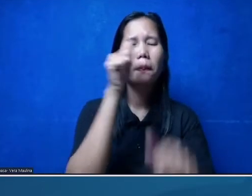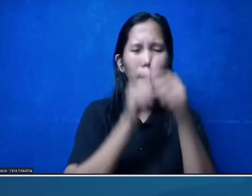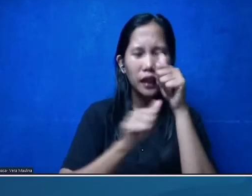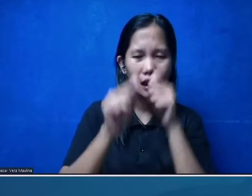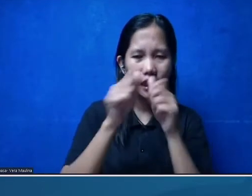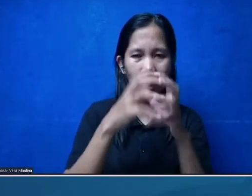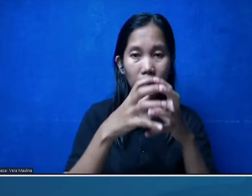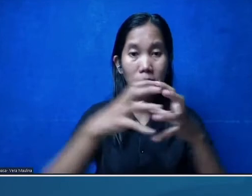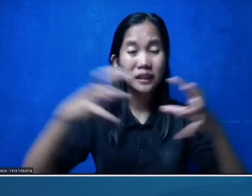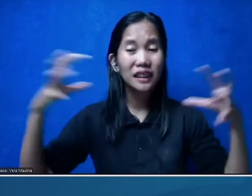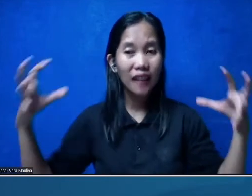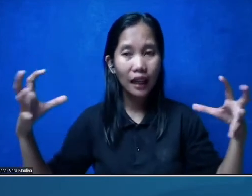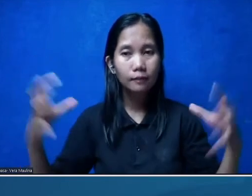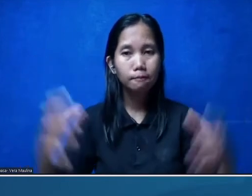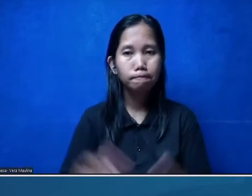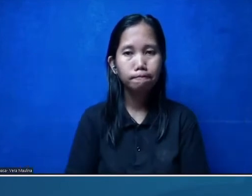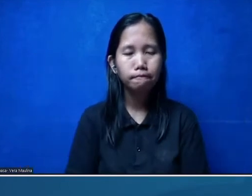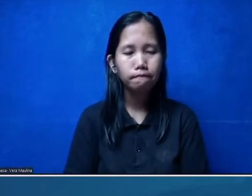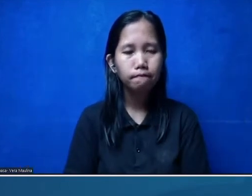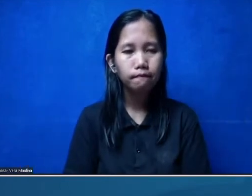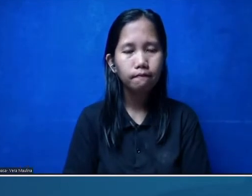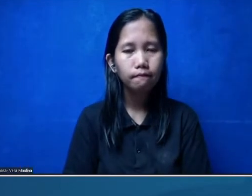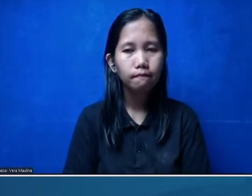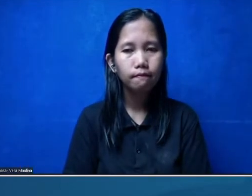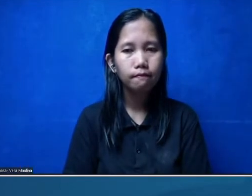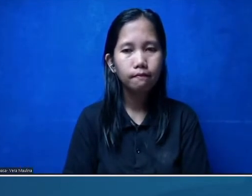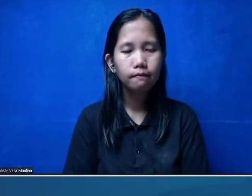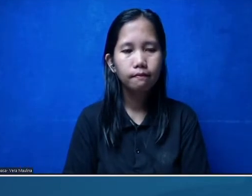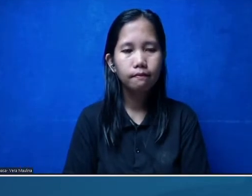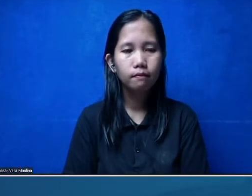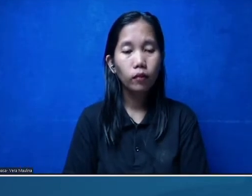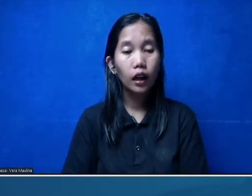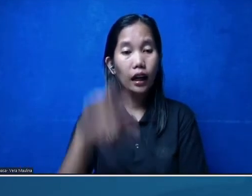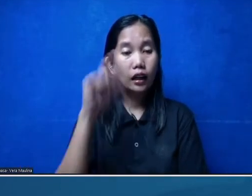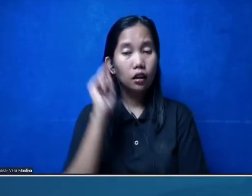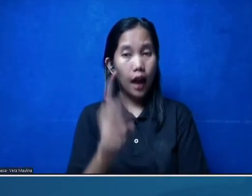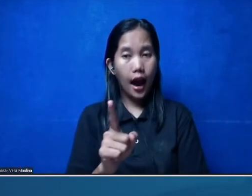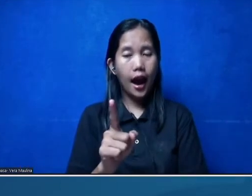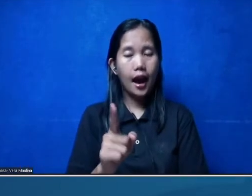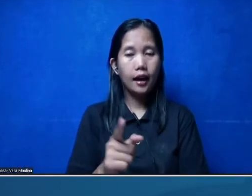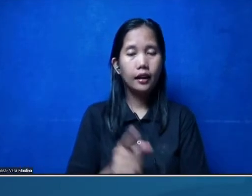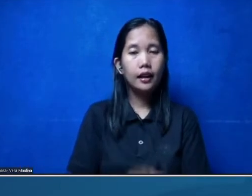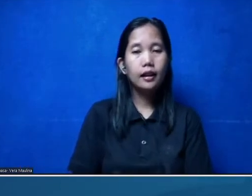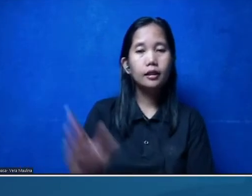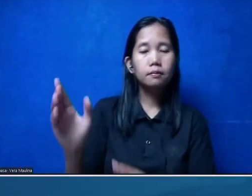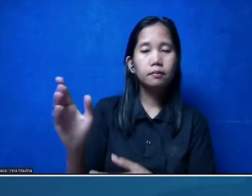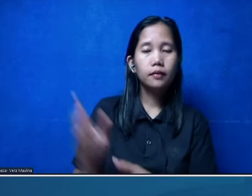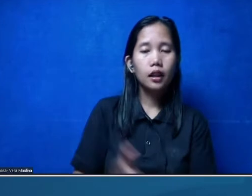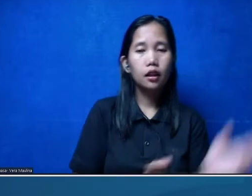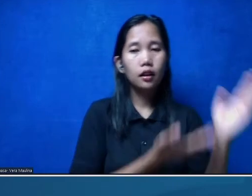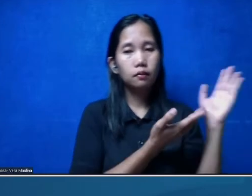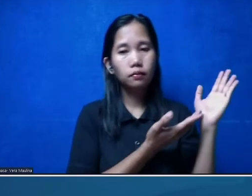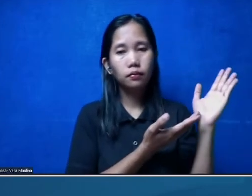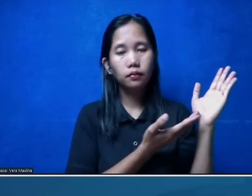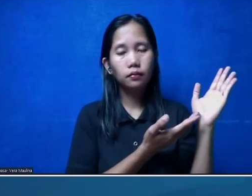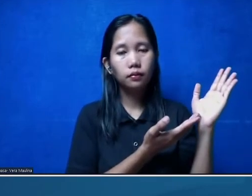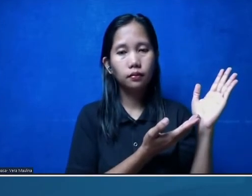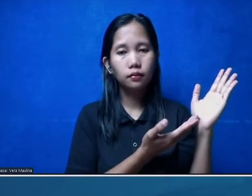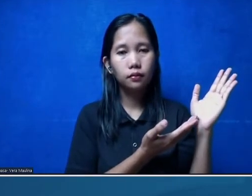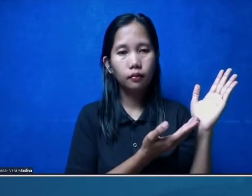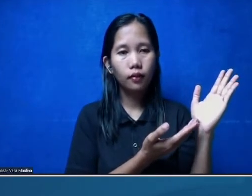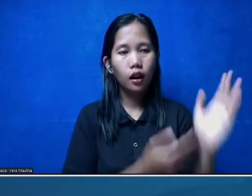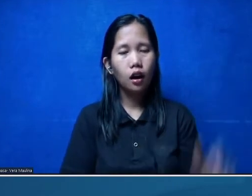dikatakan dalam Rhoma 6/3 sebab upah dosa ialah maut tetapi karunia Allah ialah